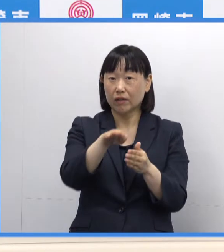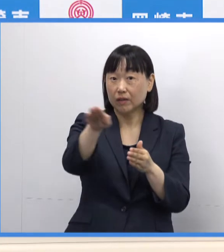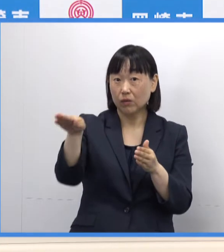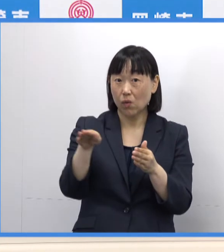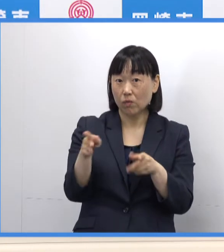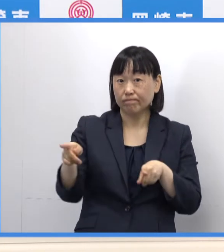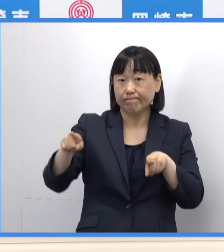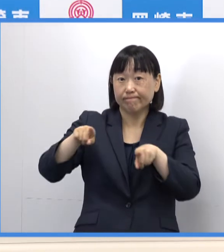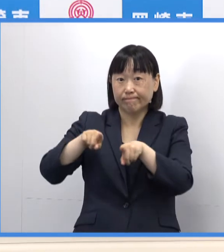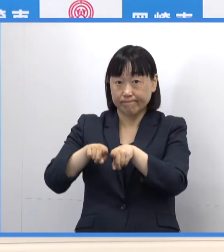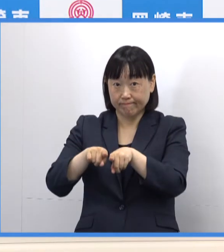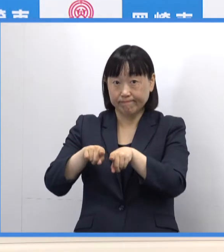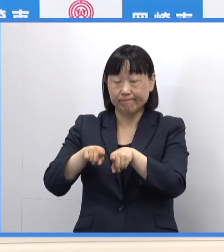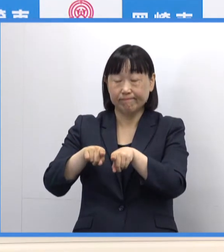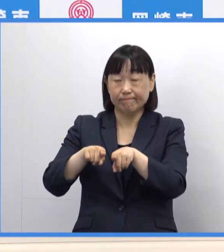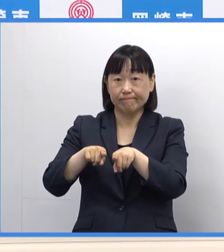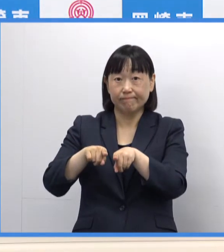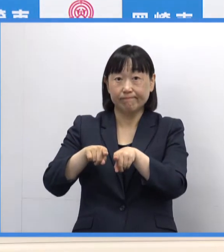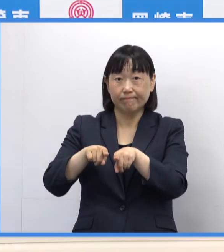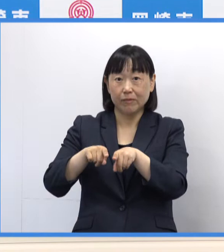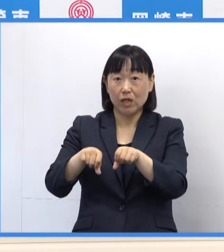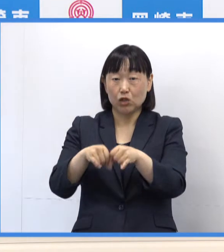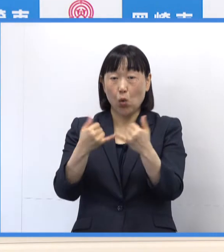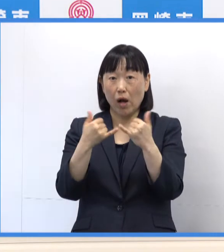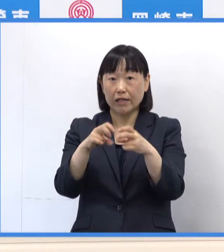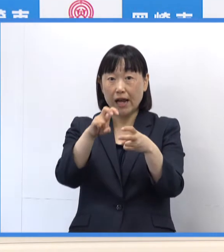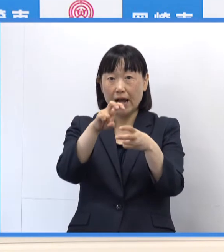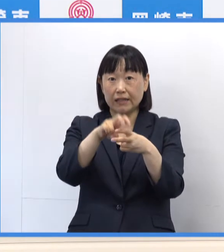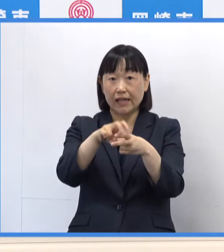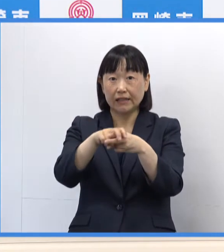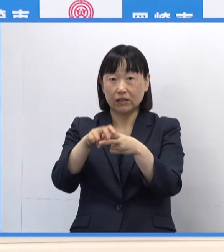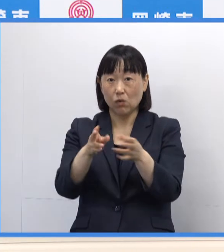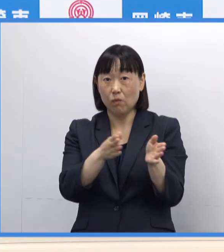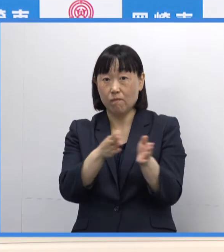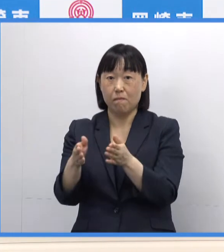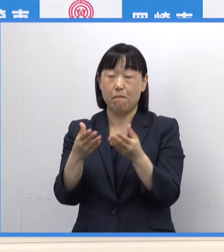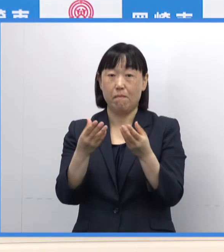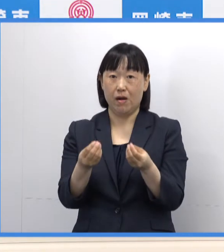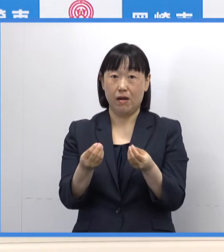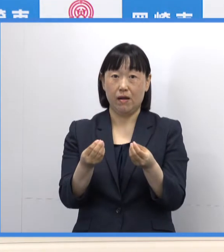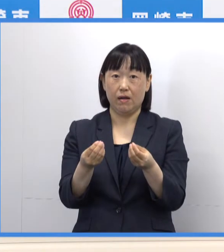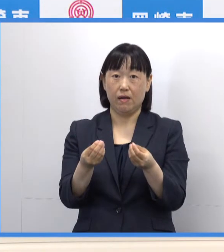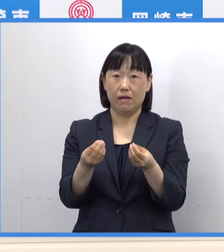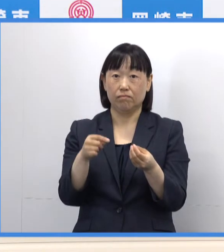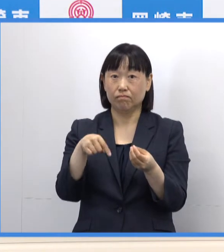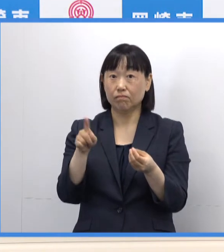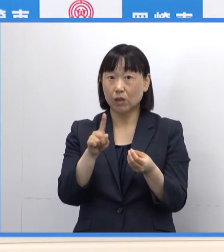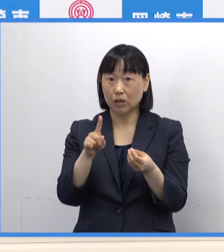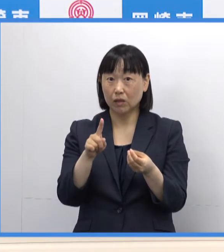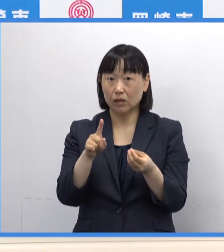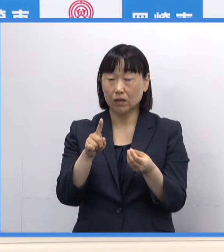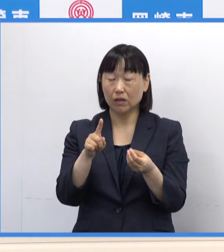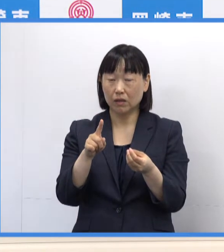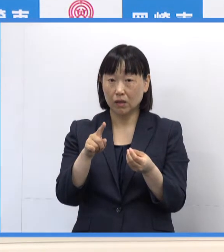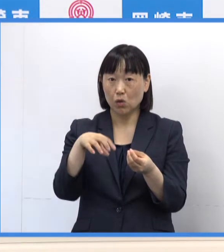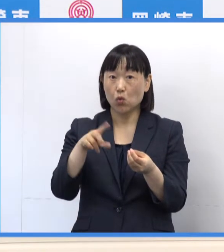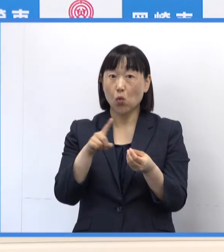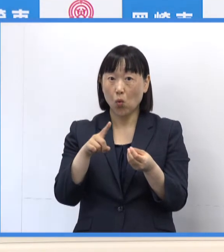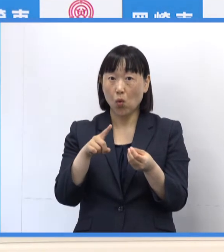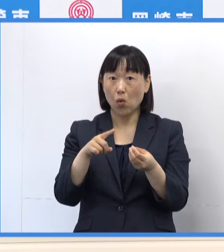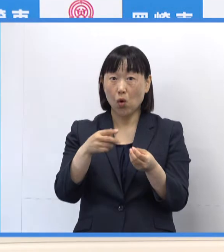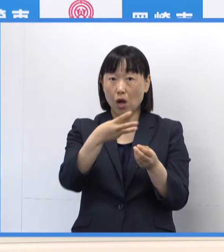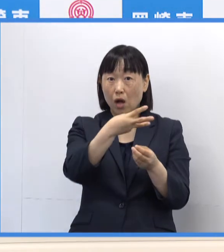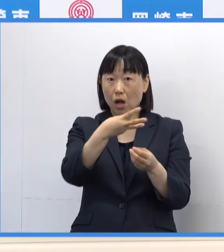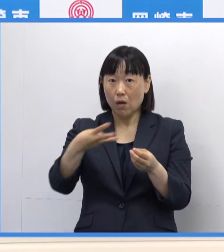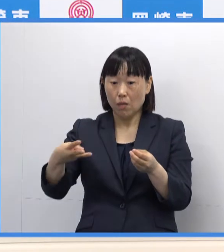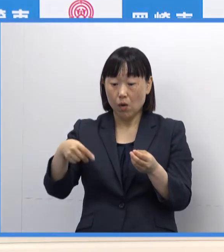と連携して障害者席を設置いたします。設置場所は音川